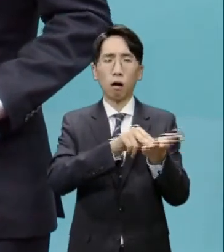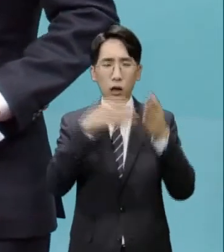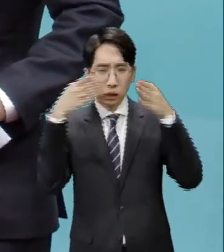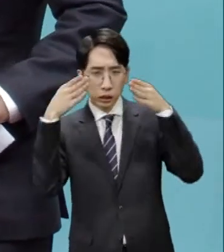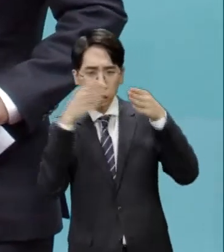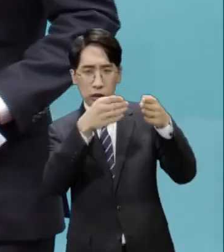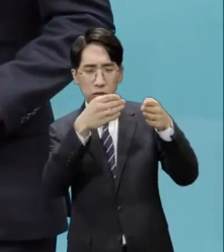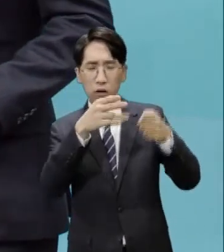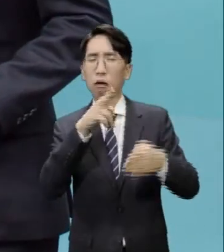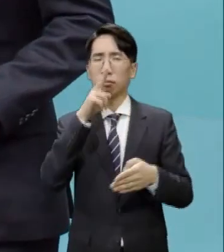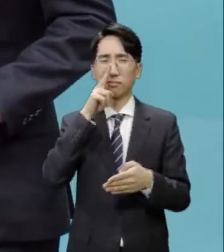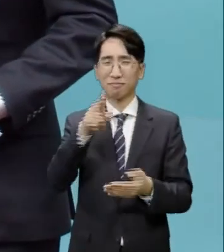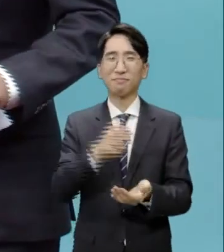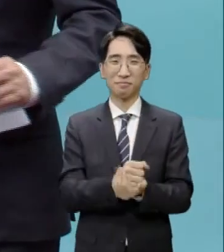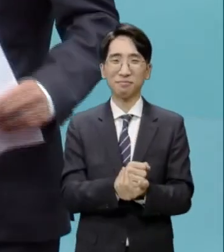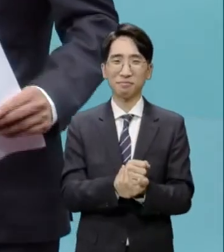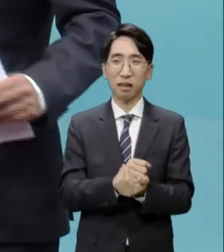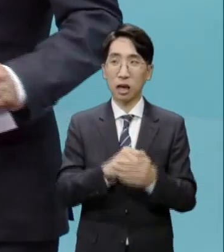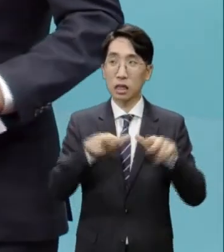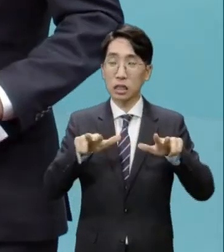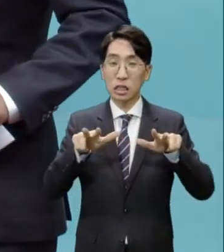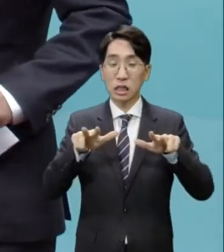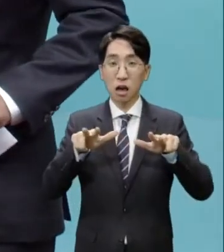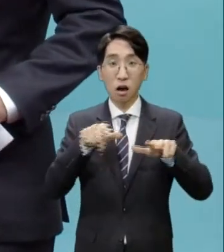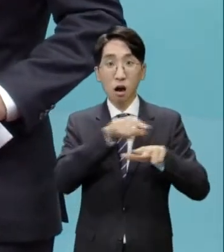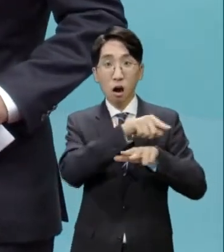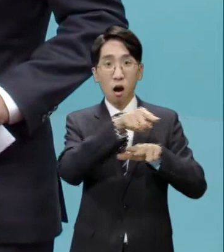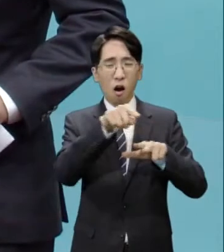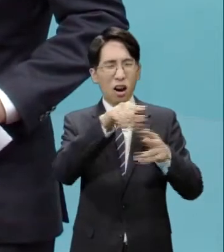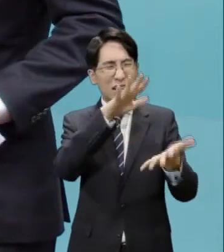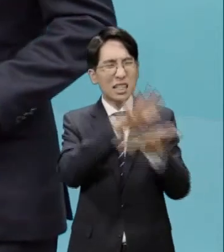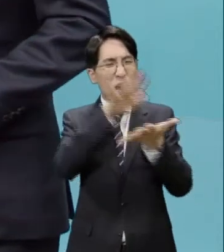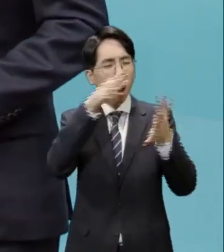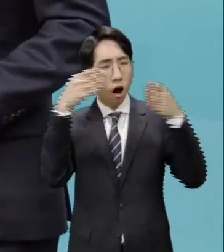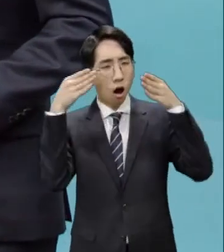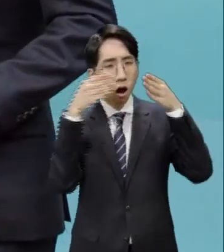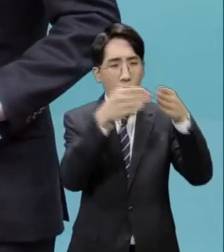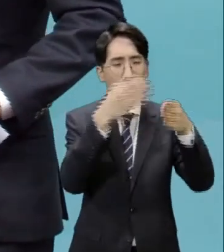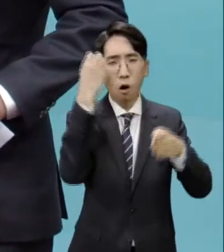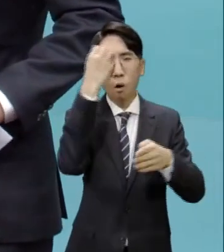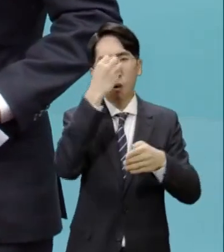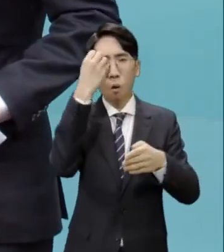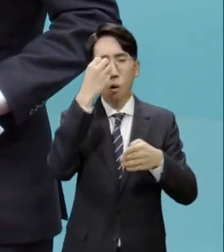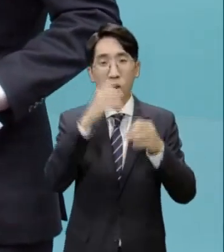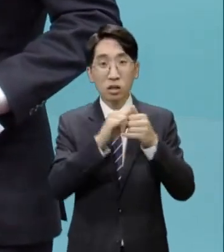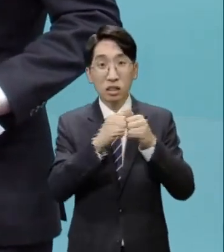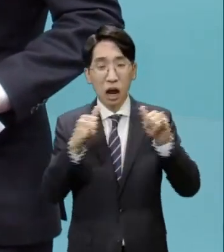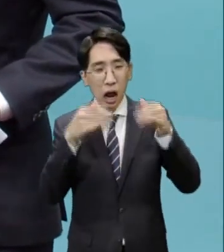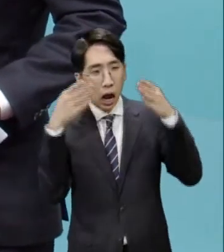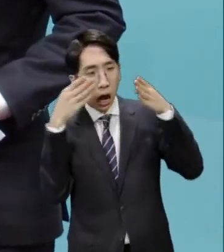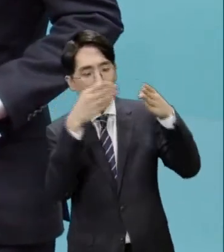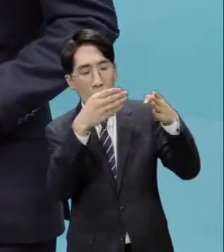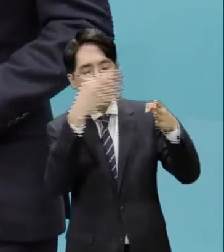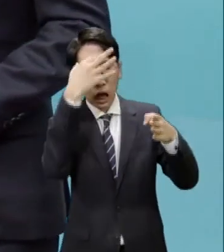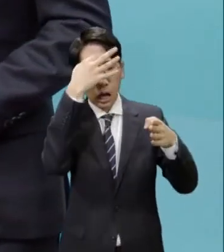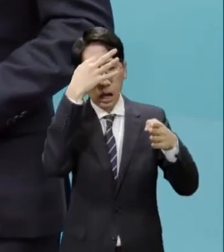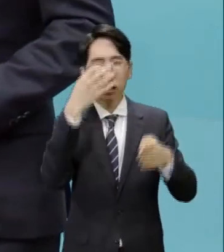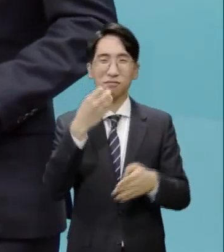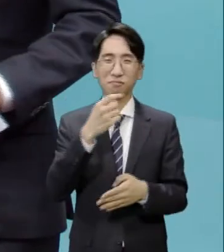그렇습니다 가뜩이나 여름이라 더운데 이 문제가 너무 뜨거워서 국민들이 더위 먹을 지경입니다